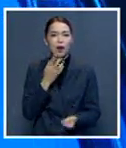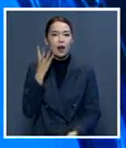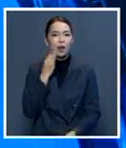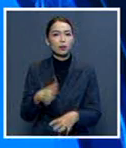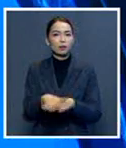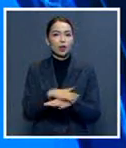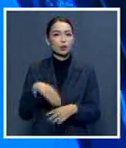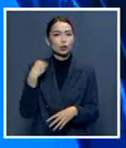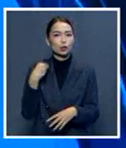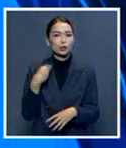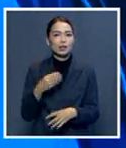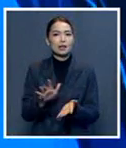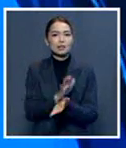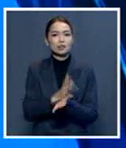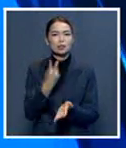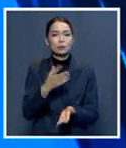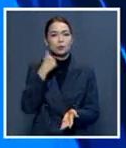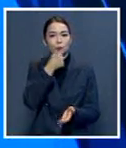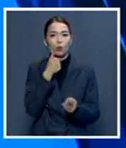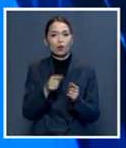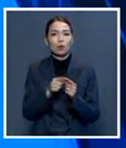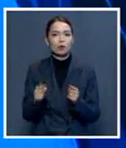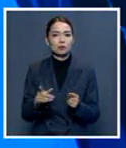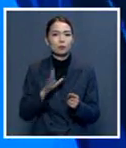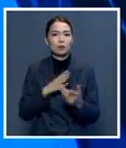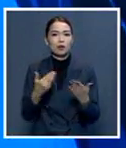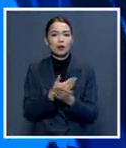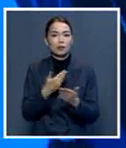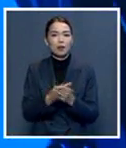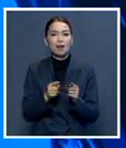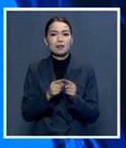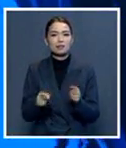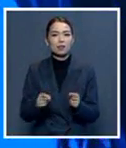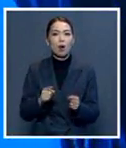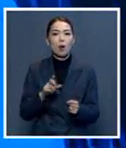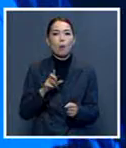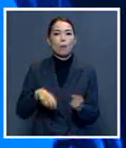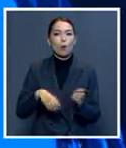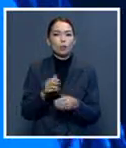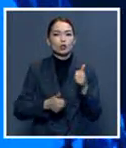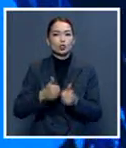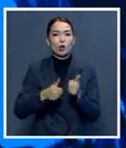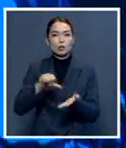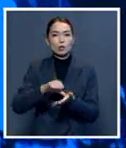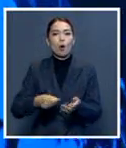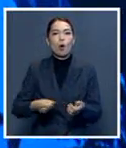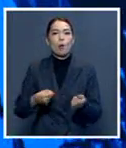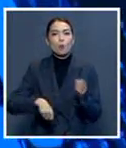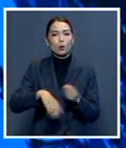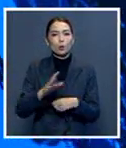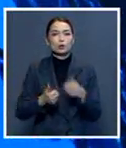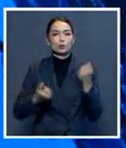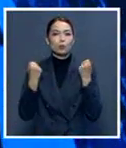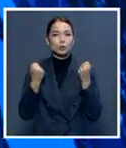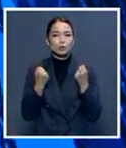халықаралық Түркістан газетінің 25 жылдығына орай бұқаралық ақпарат құралдары өкілдерінің арасында боулингтен жарыс өтті. Боулингті